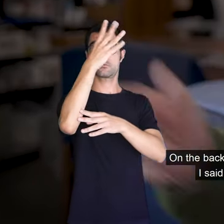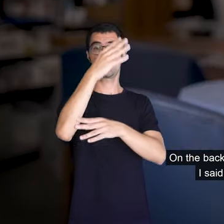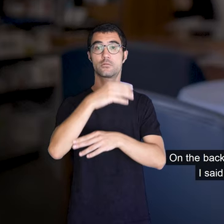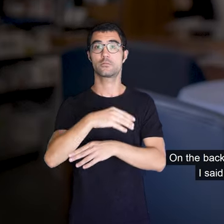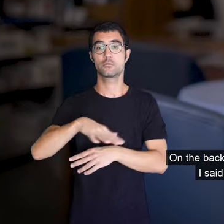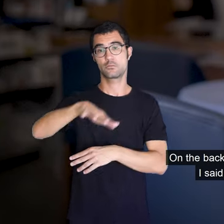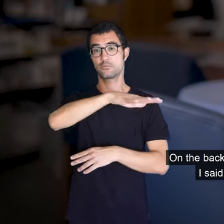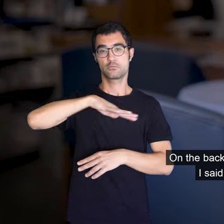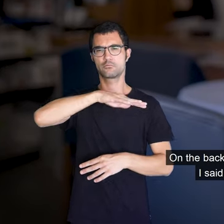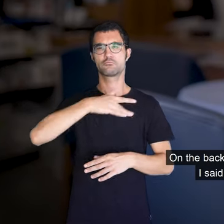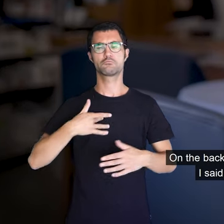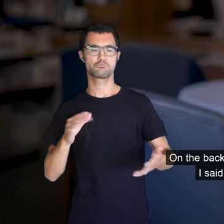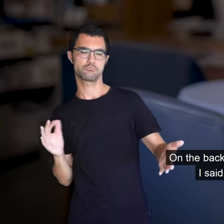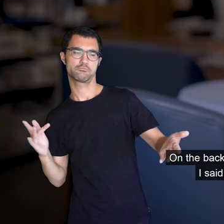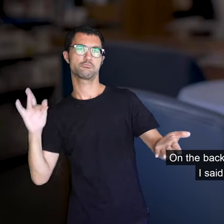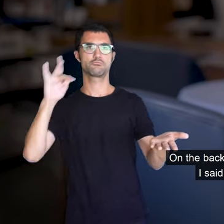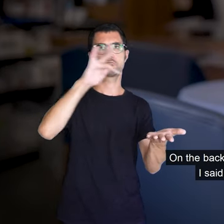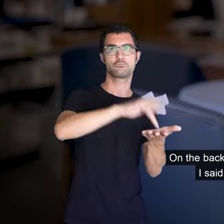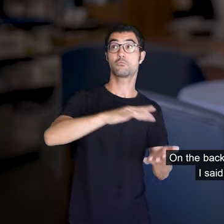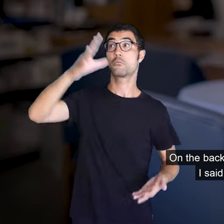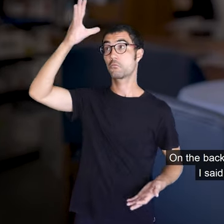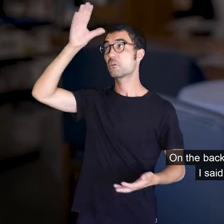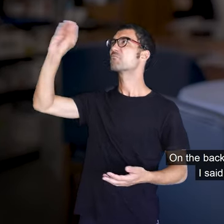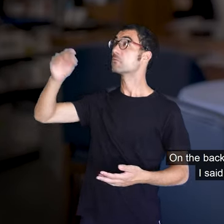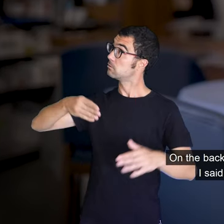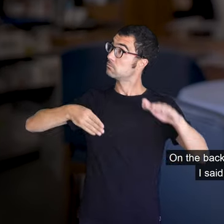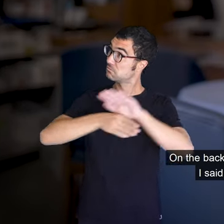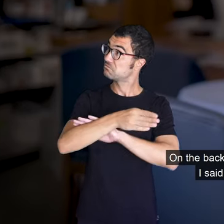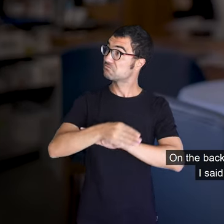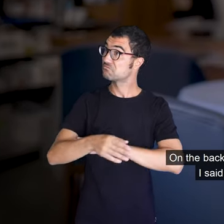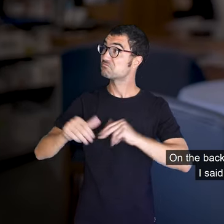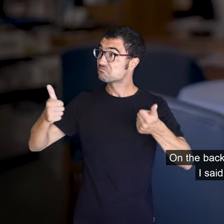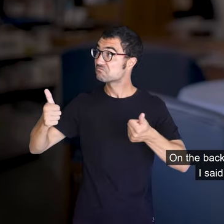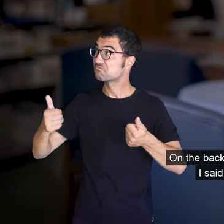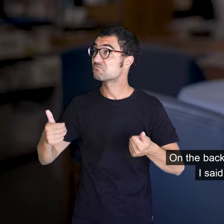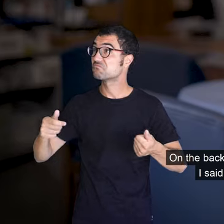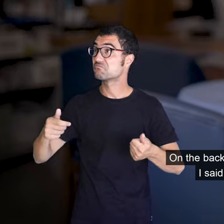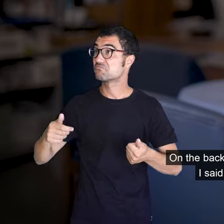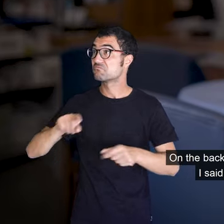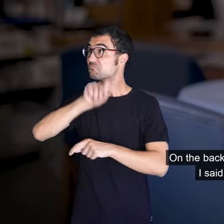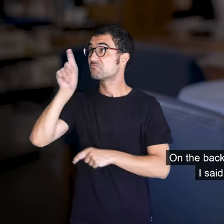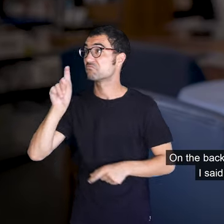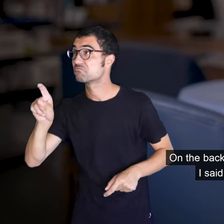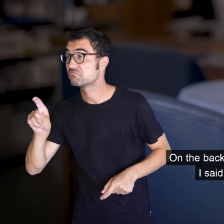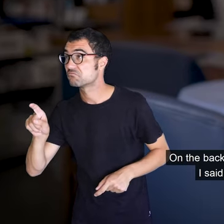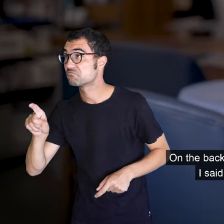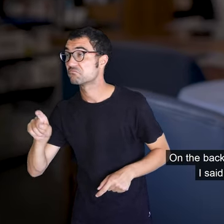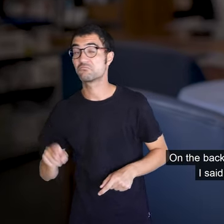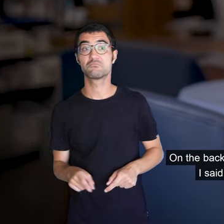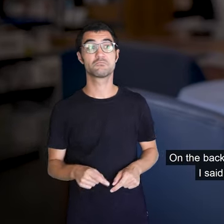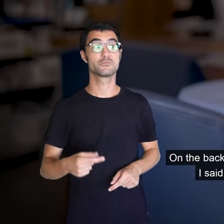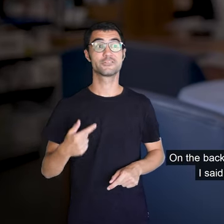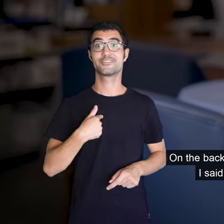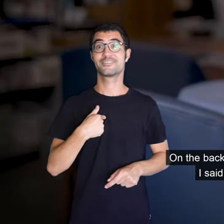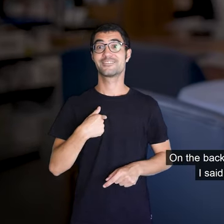la farola del Truig, dic a mon pare, dic que passarem. I perquè em vaig